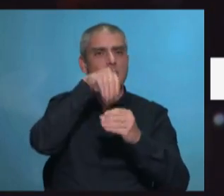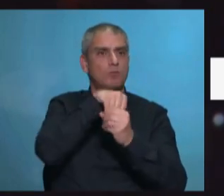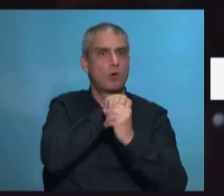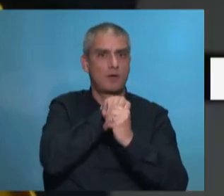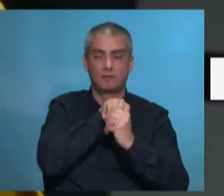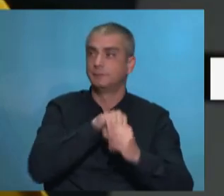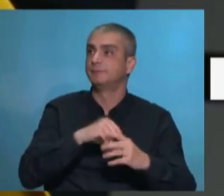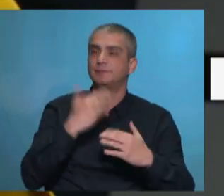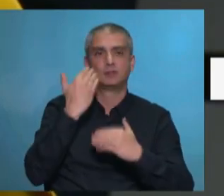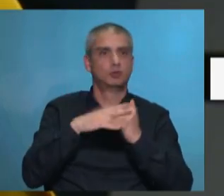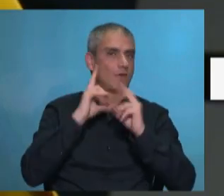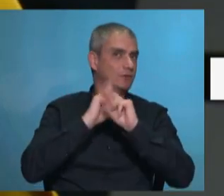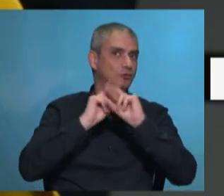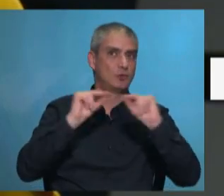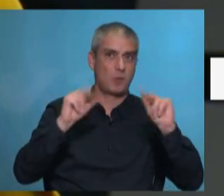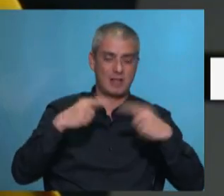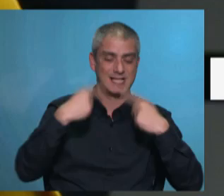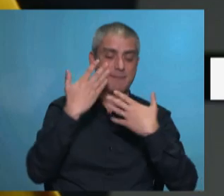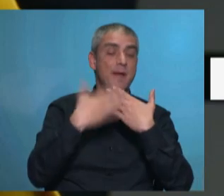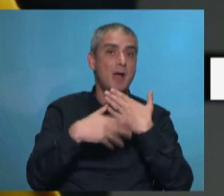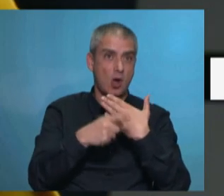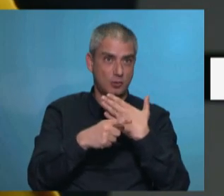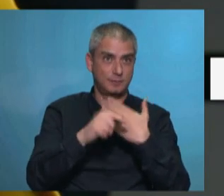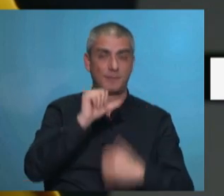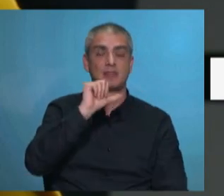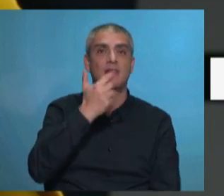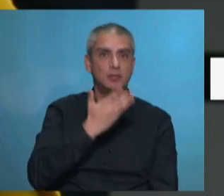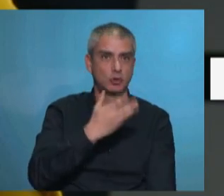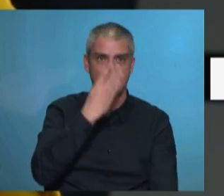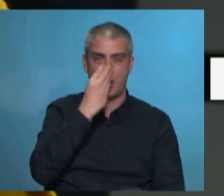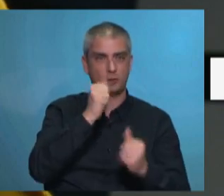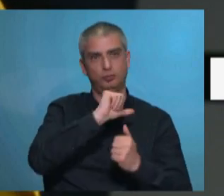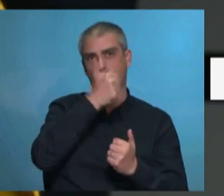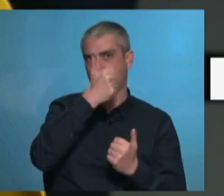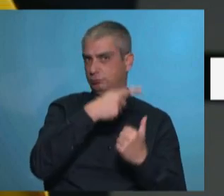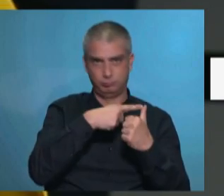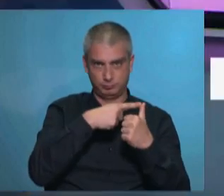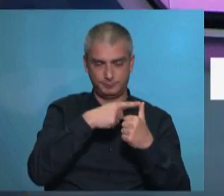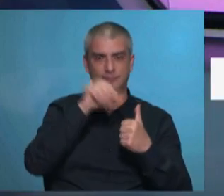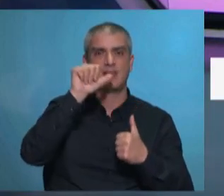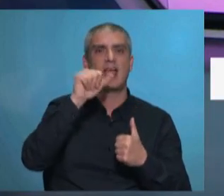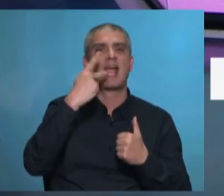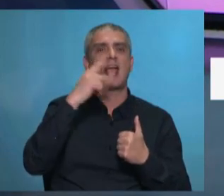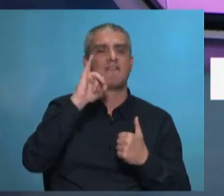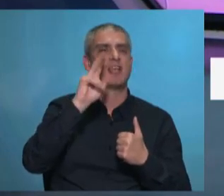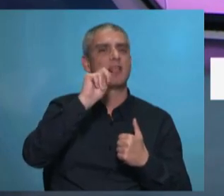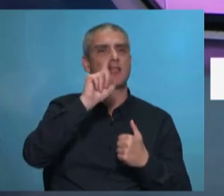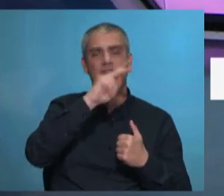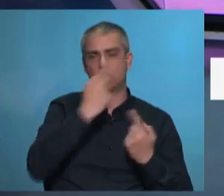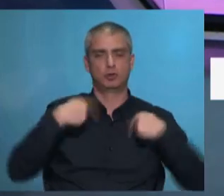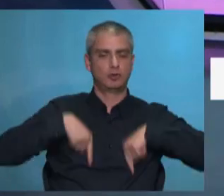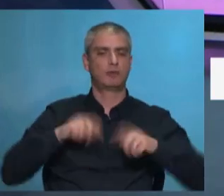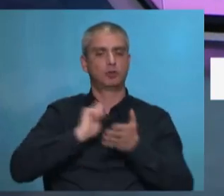סוף לשמועות ששמענו בימים האחרונים, קודם כל החשוד המרכזי בפרשה הזאת, אפי נווה, יושב ראש לשכת עורכי הדין,